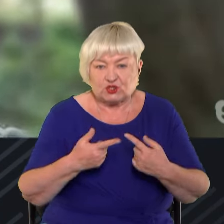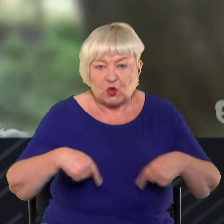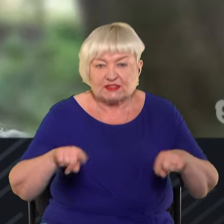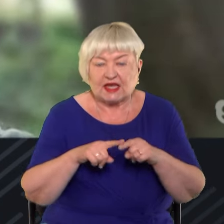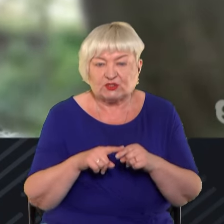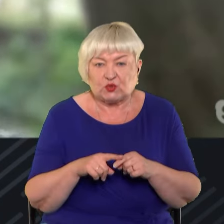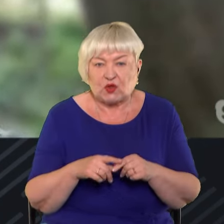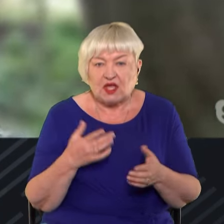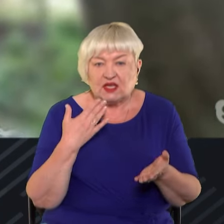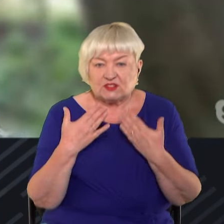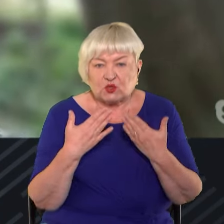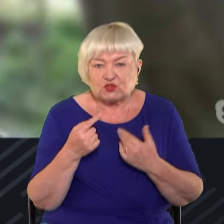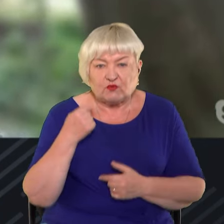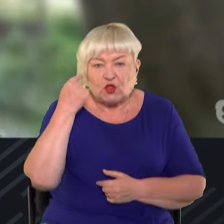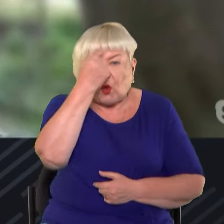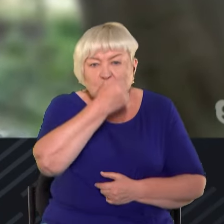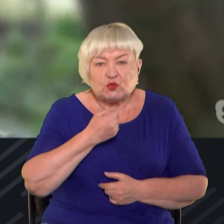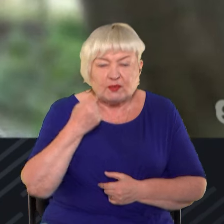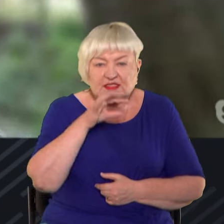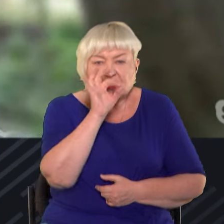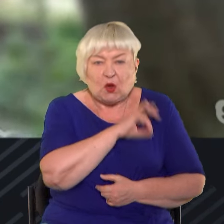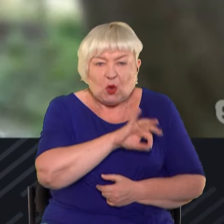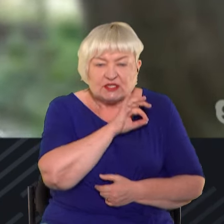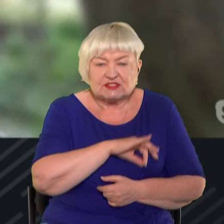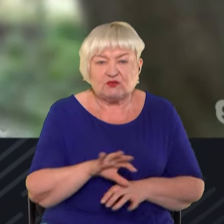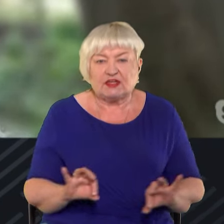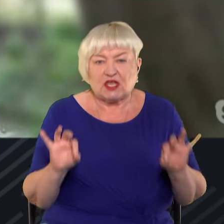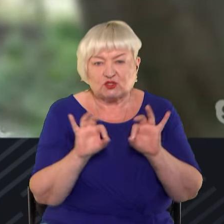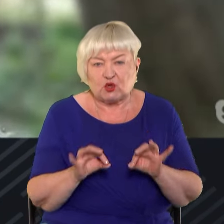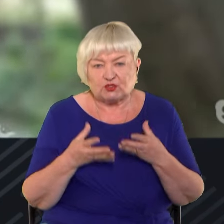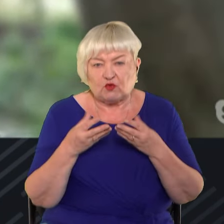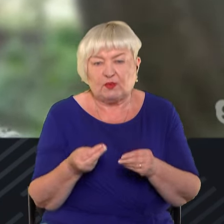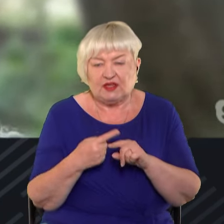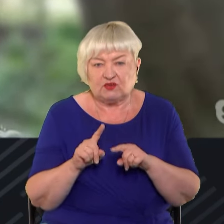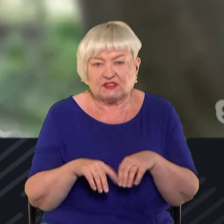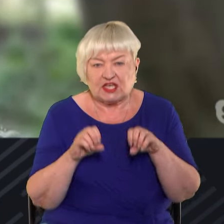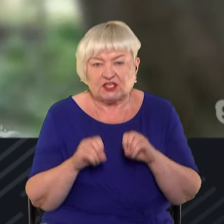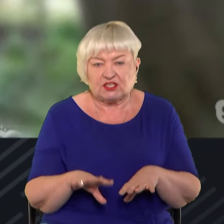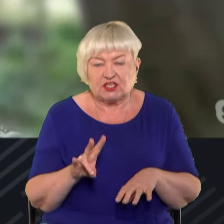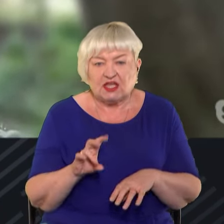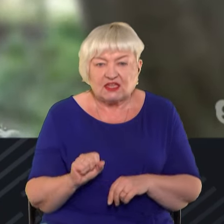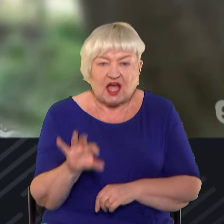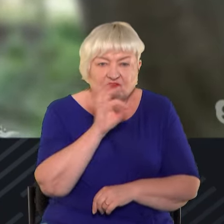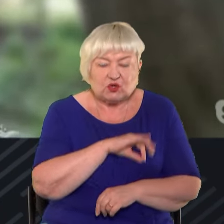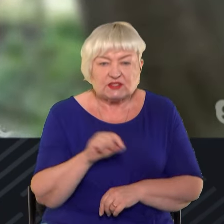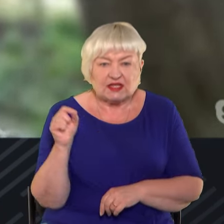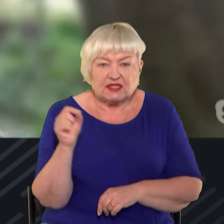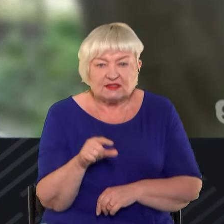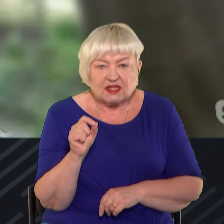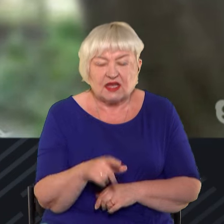Стосовно особистих користувань жодного впливу це рішення на використання Телеграму в